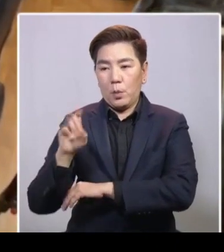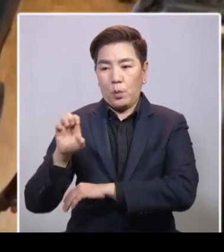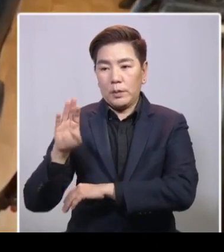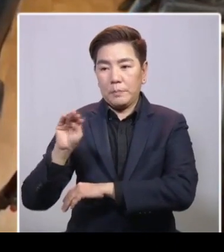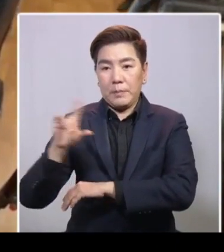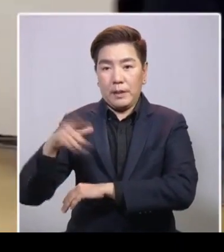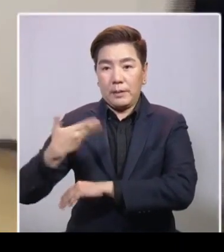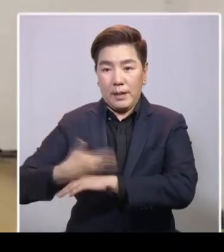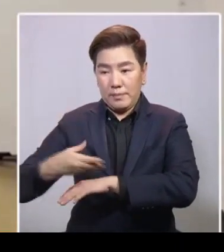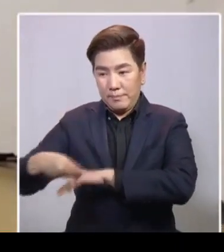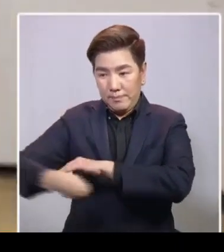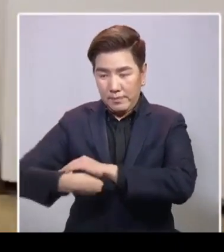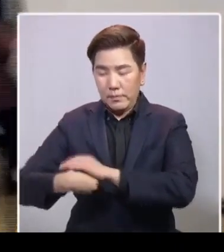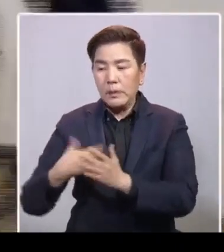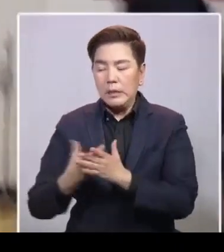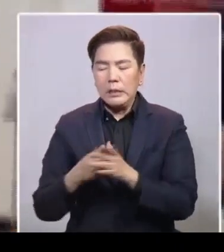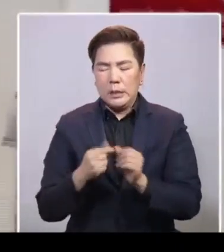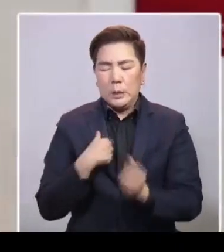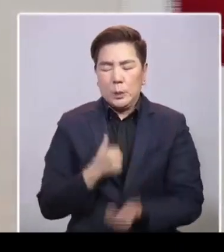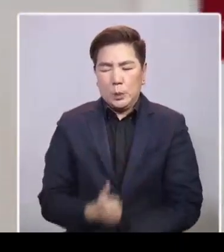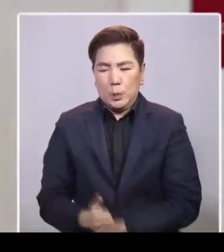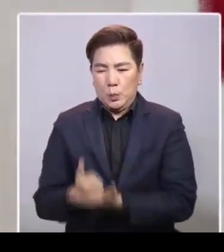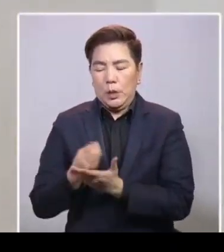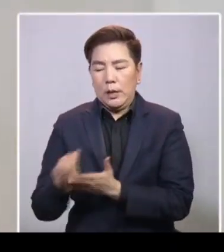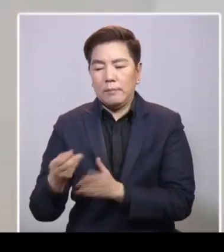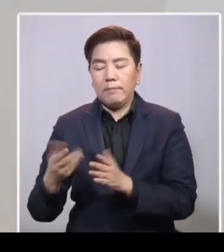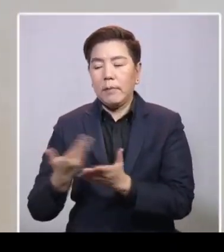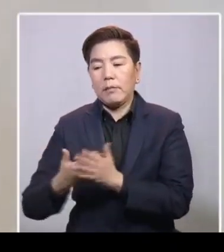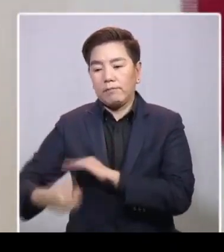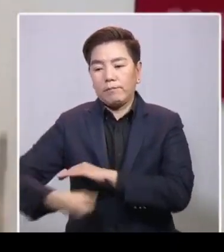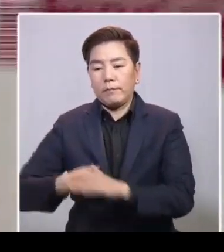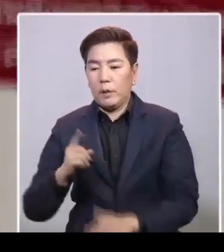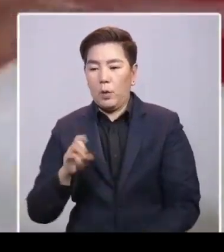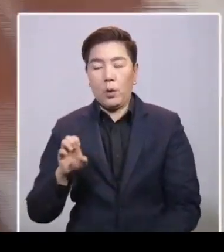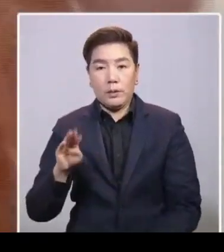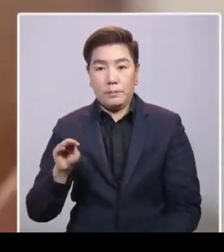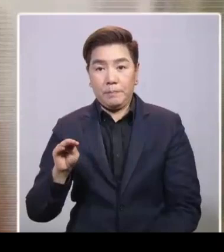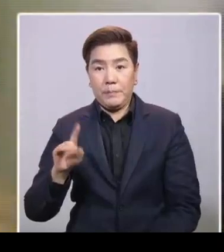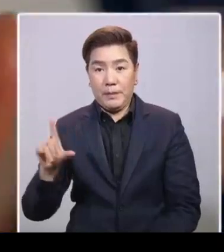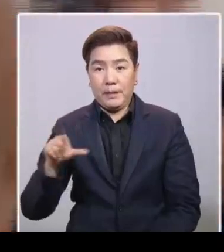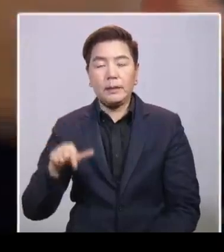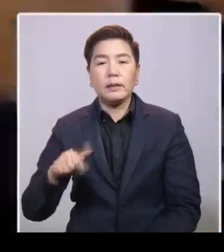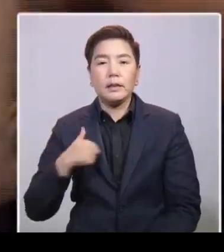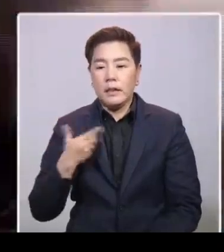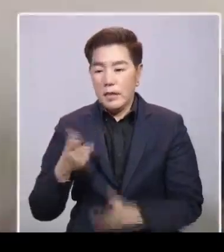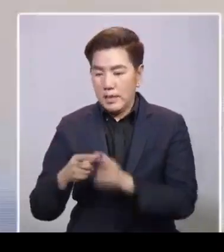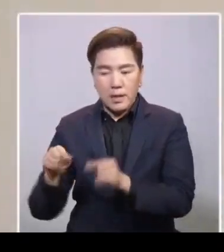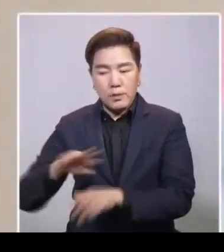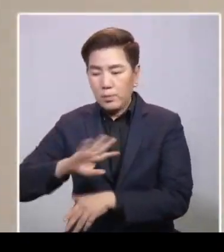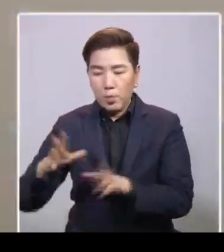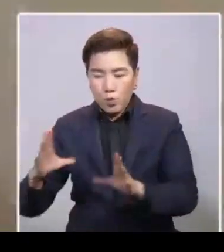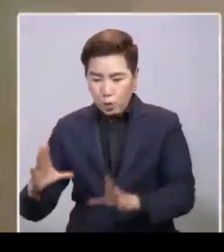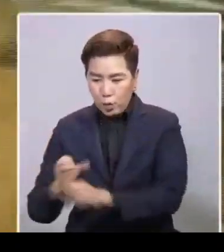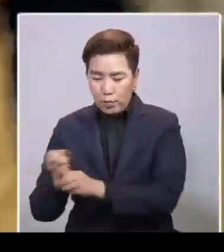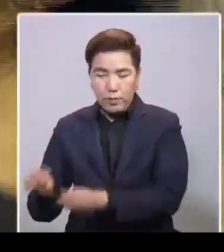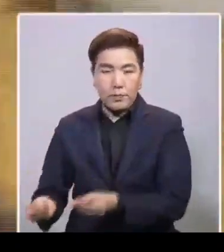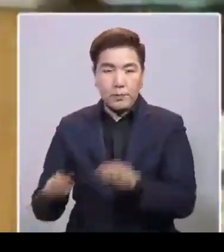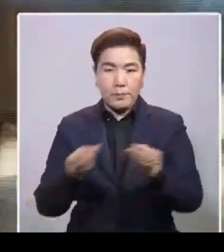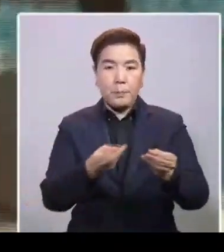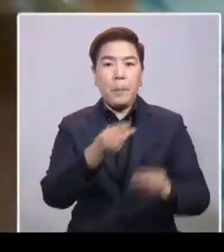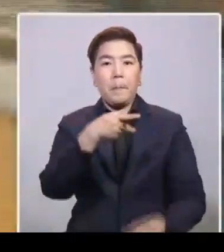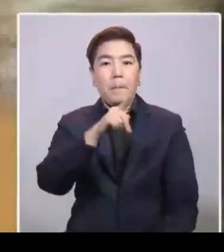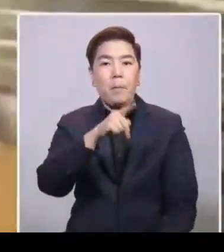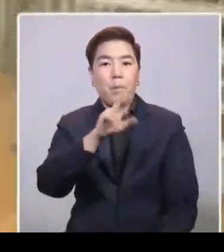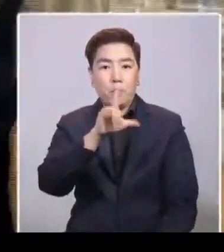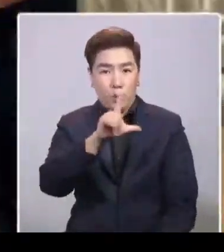ล้านบาทแลกกับการเคลียร์คดีพนักงานสอบสวนก็ส่งเรื่องให้ปปชพิจารณานะครับและต่อมาเนี่ยปปชมีคำ